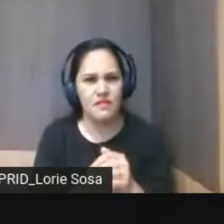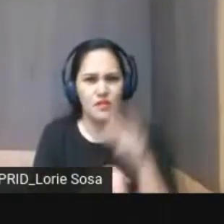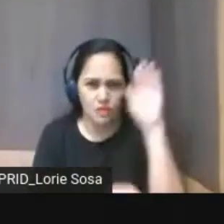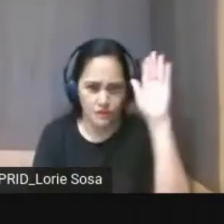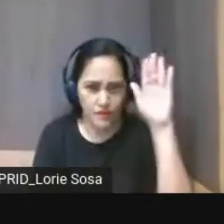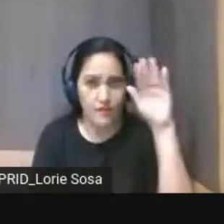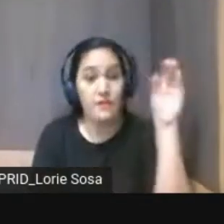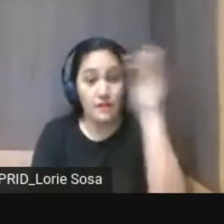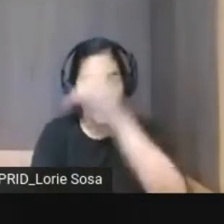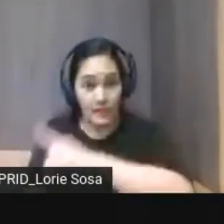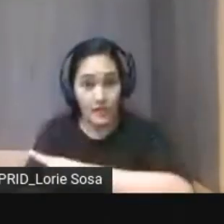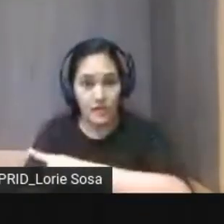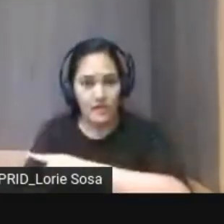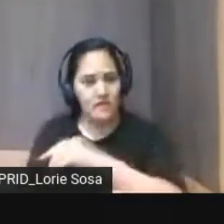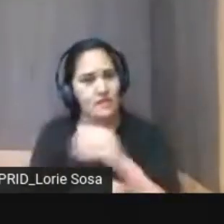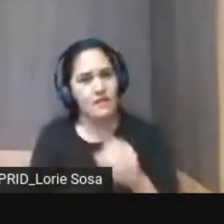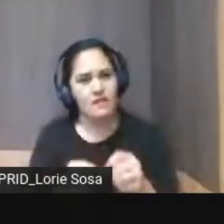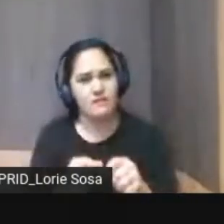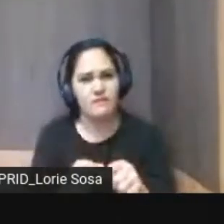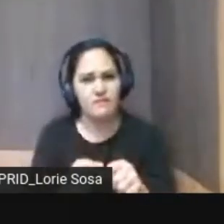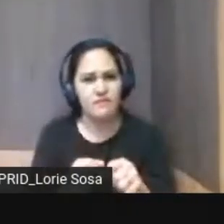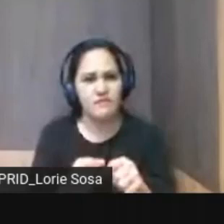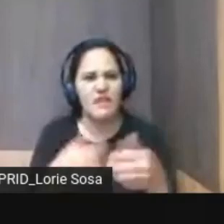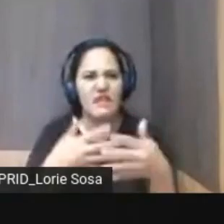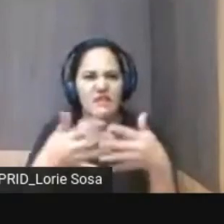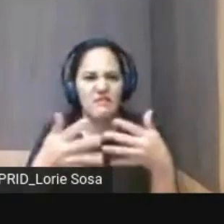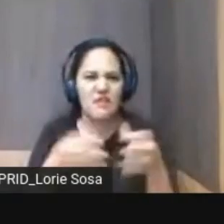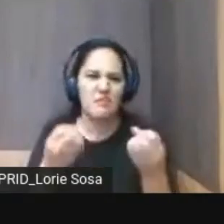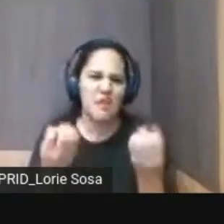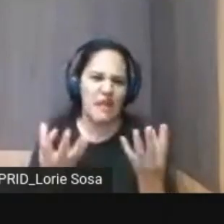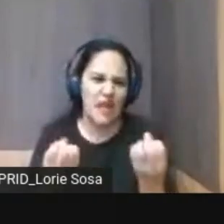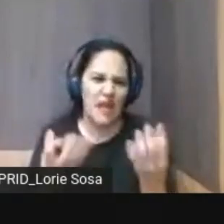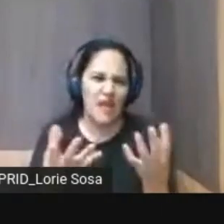kadaming physical therapy, kahit kaano kadaming